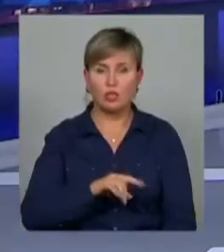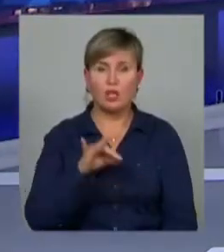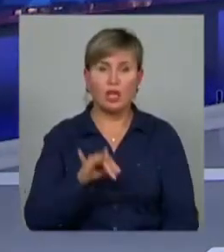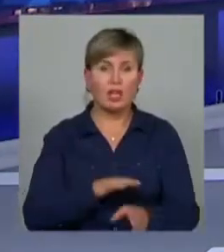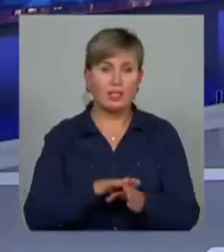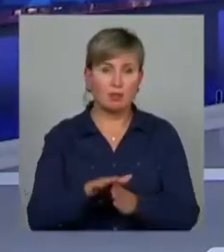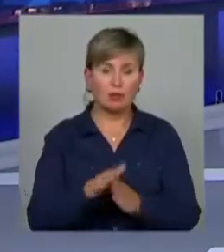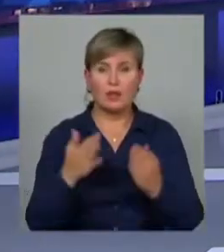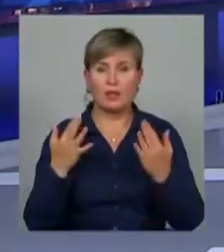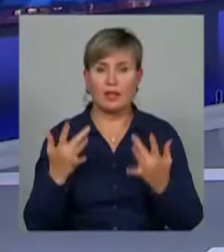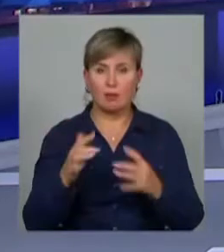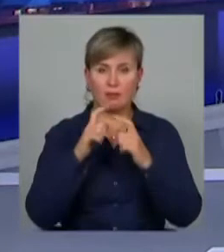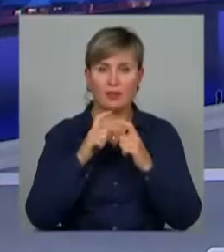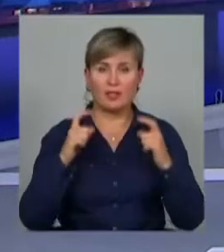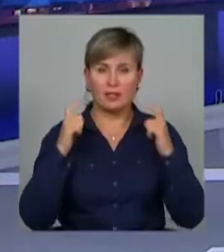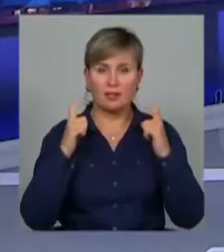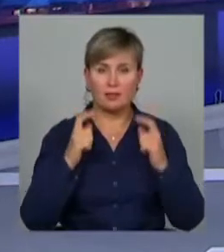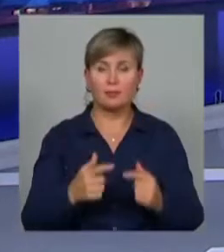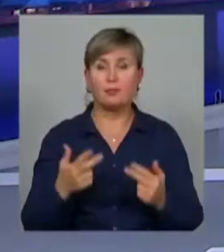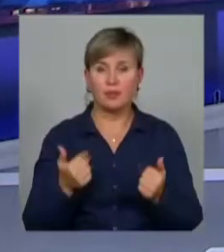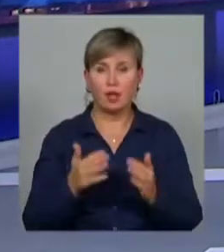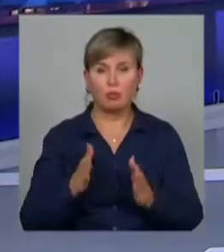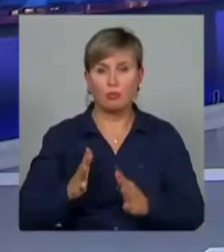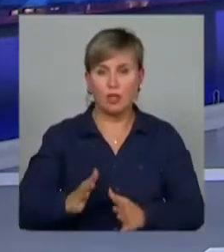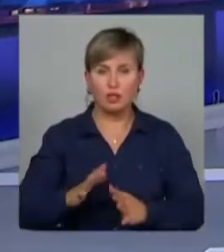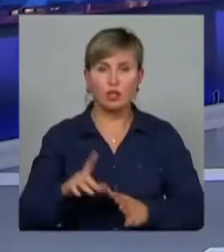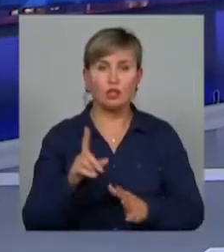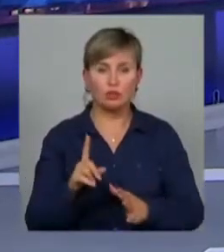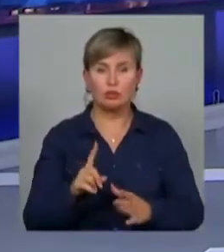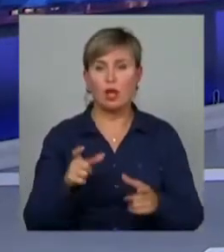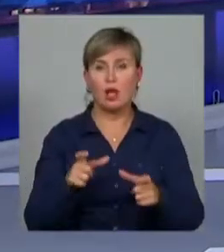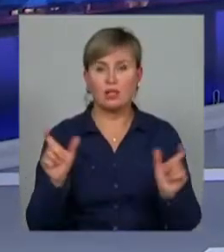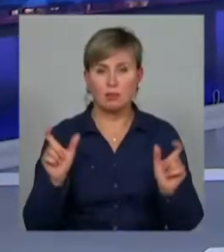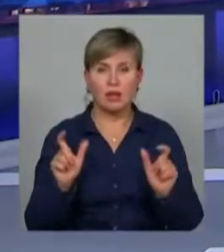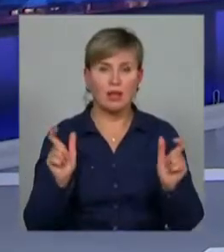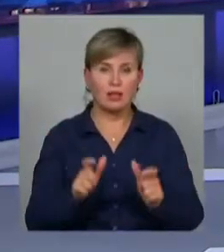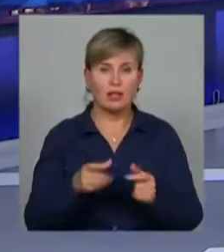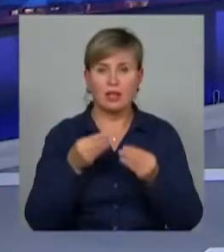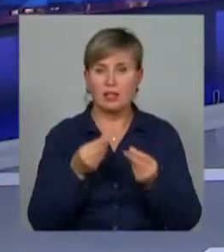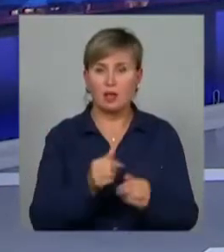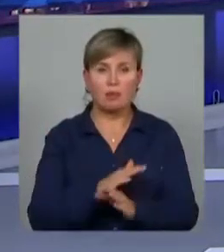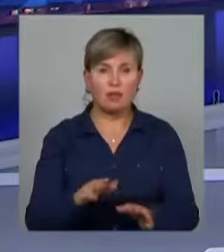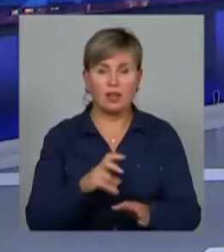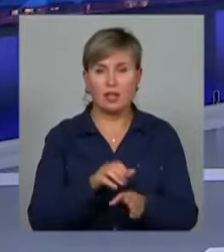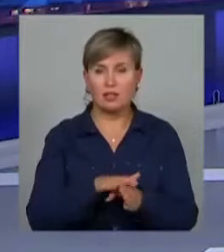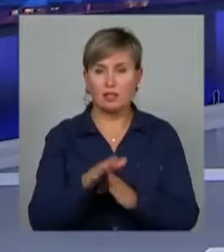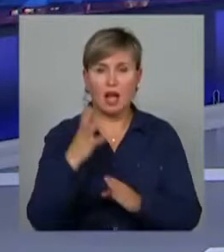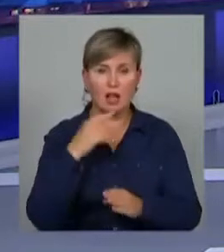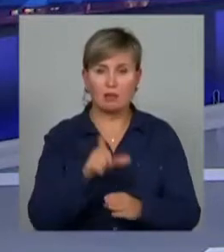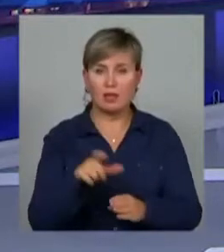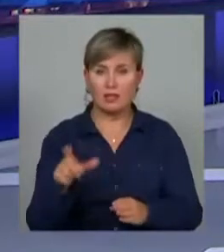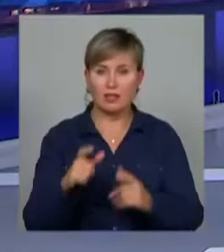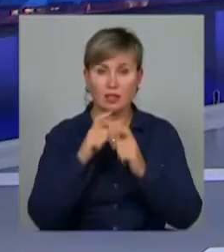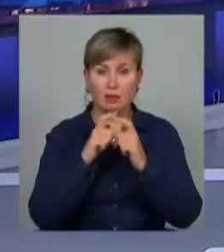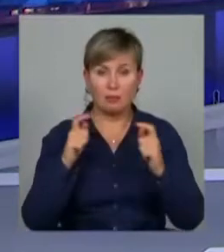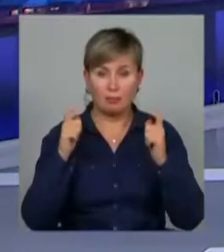соблюдать санитарные требования. Да, Дина, будем надеяться, что ослабление карантина никак не повлияет на соблюдение алматинцами